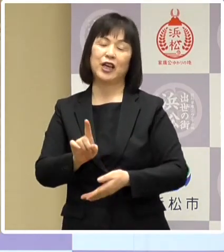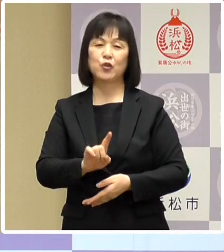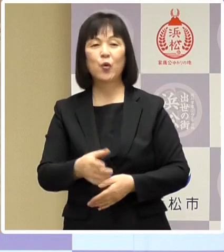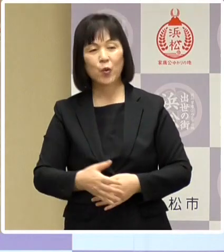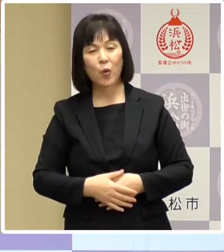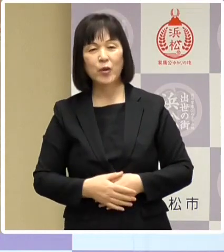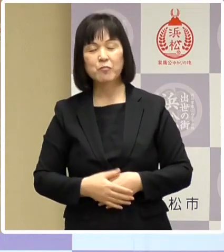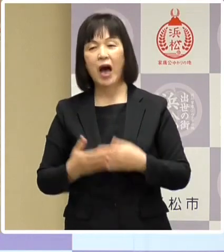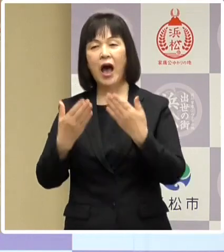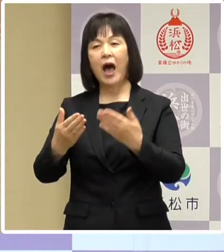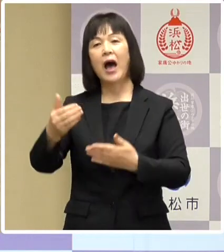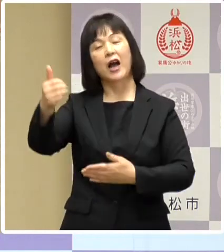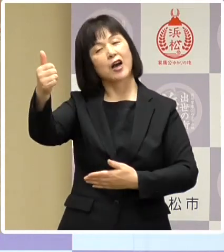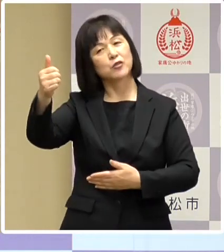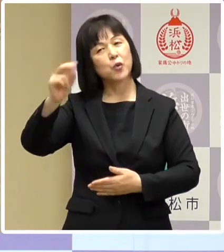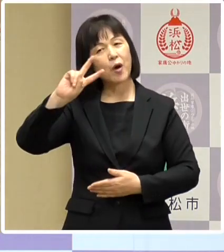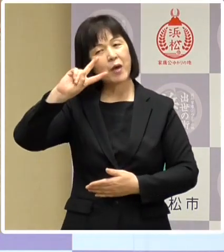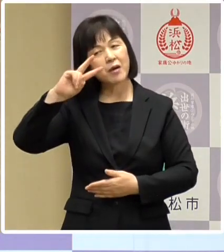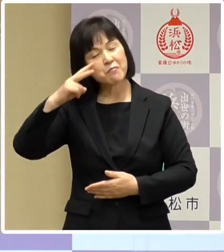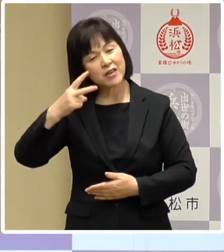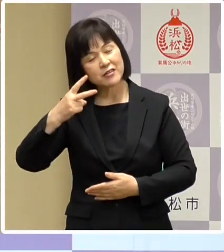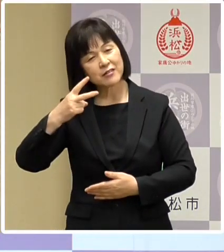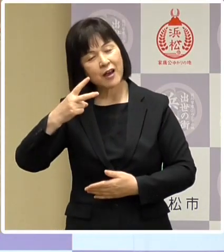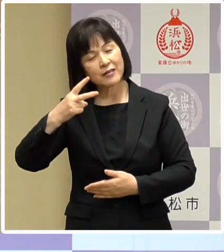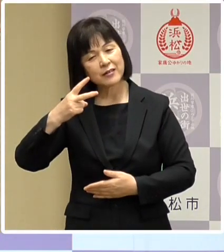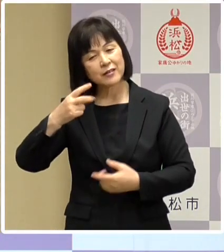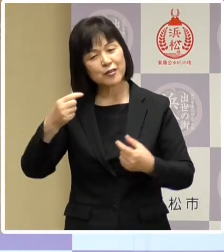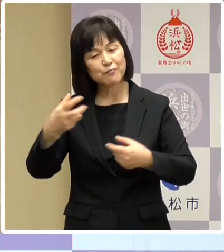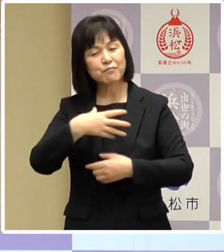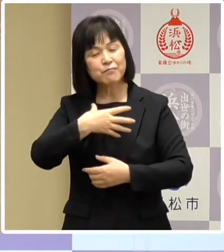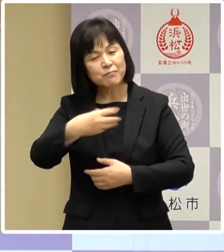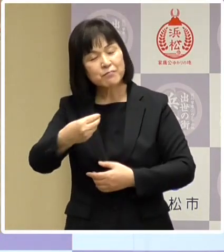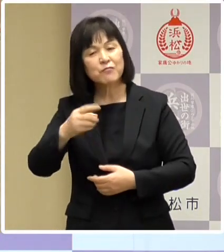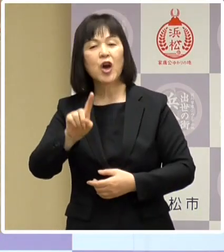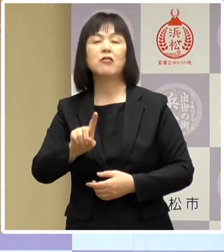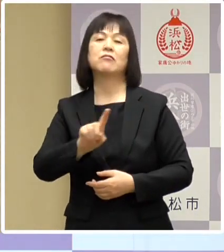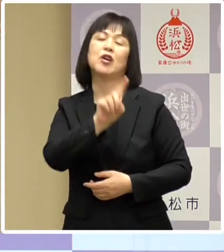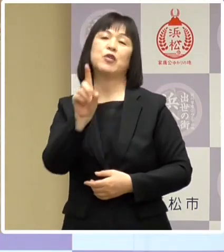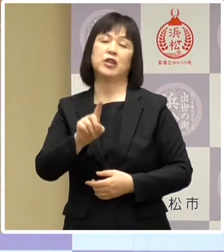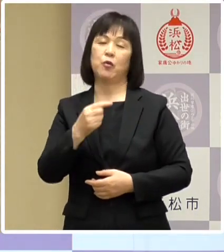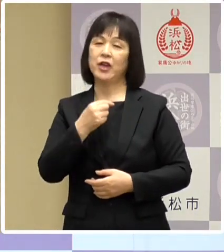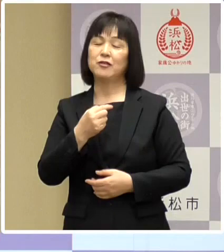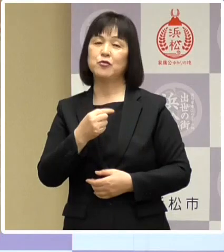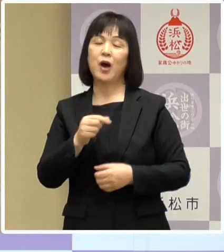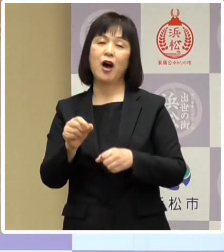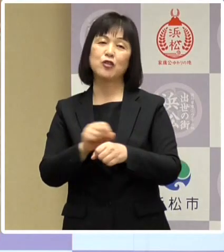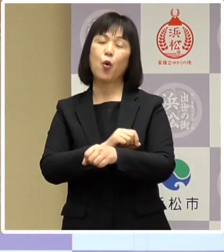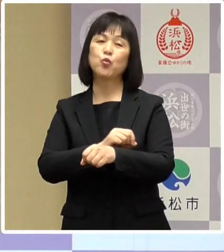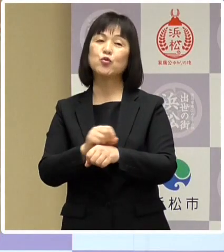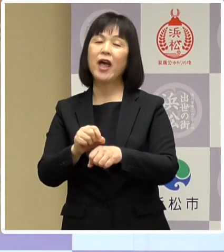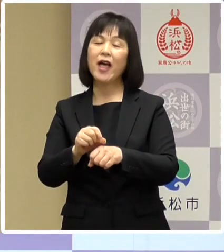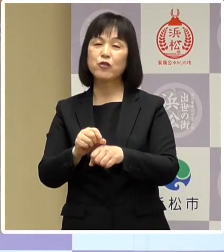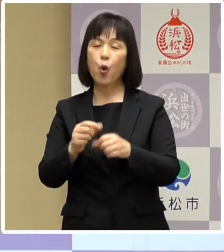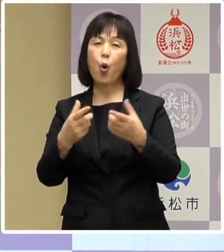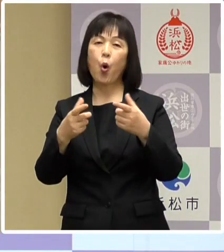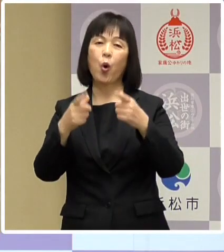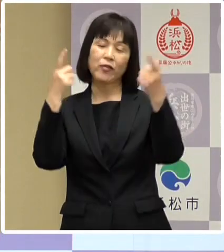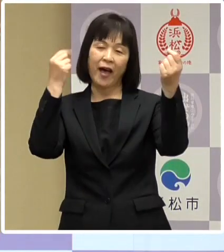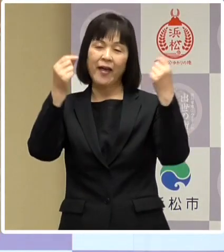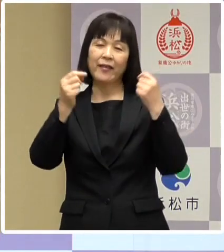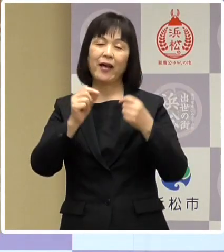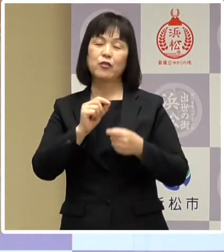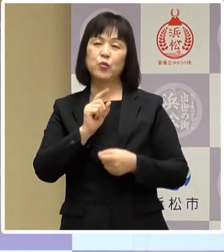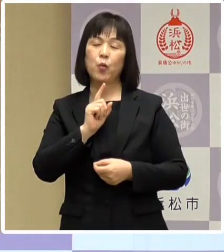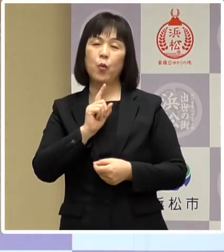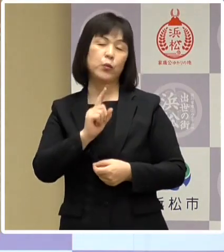分学長もちょっと誤解をされていらっしゃるところあると思うんですけども、私は特定の大学を揶揄するつもりで言ったのではなく